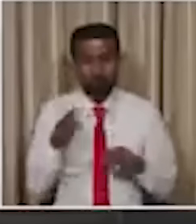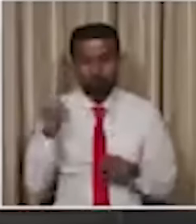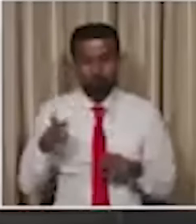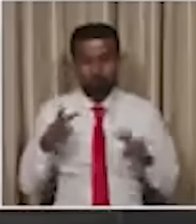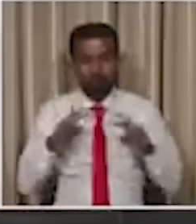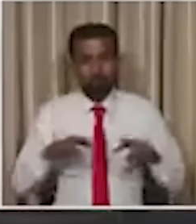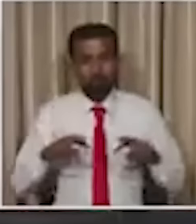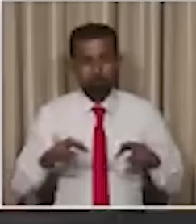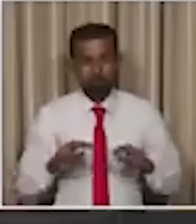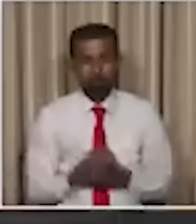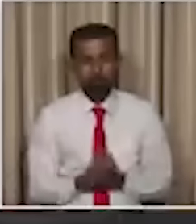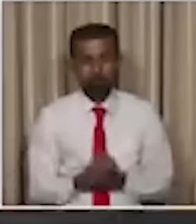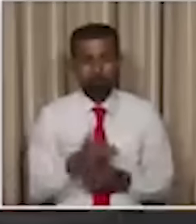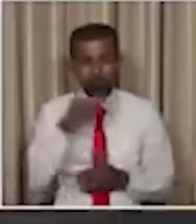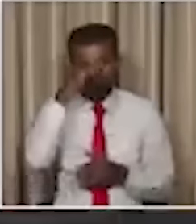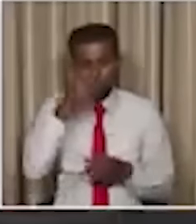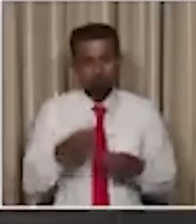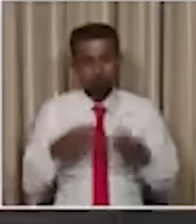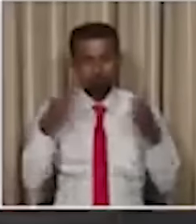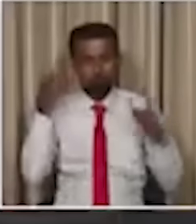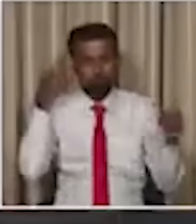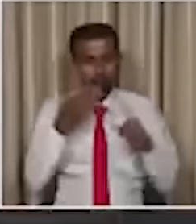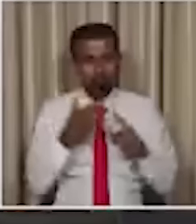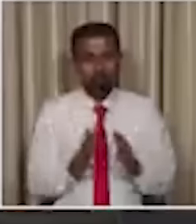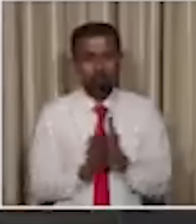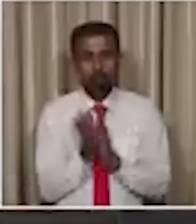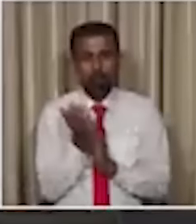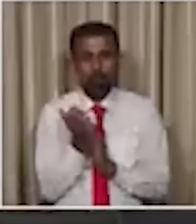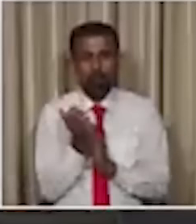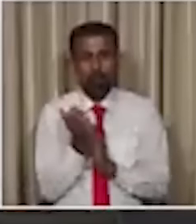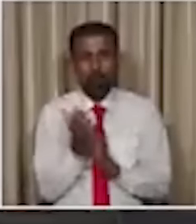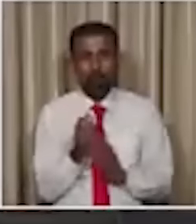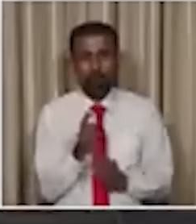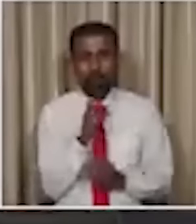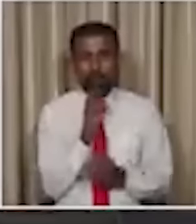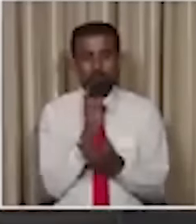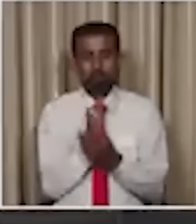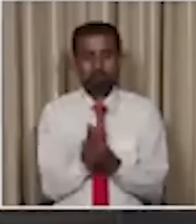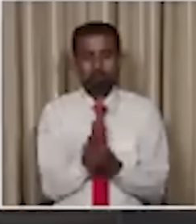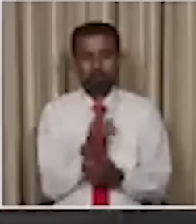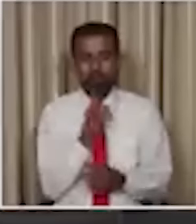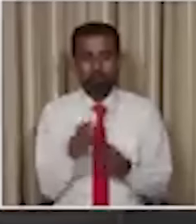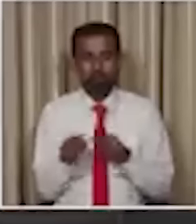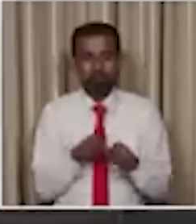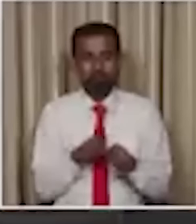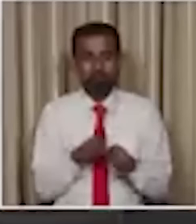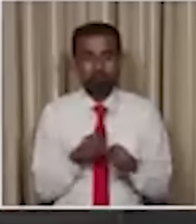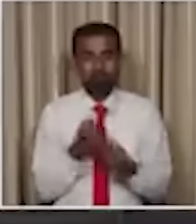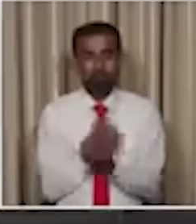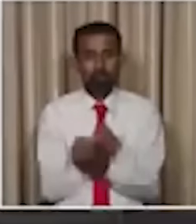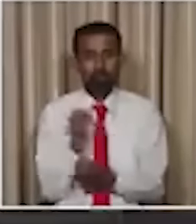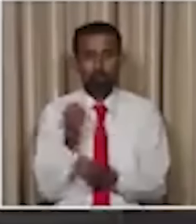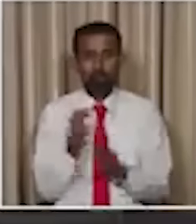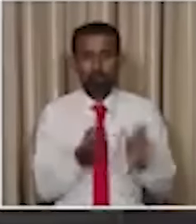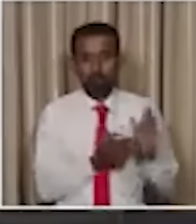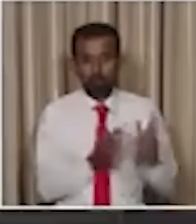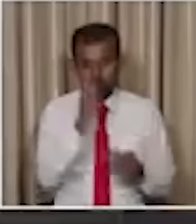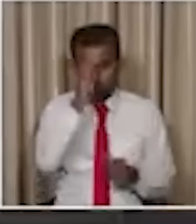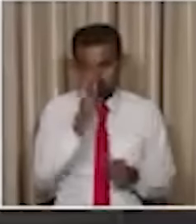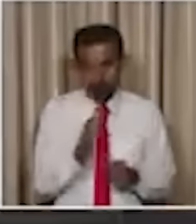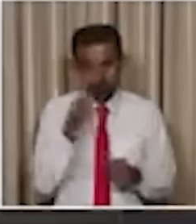ක්‍රියාමාර්ග. ප්‍රාස්කු පාරේට අදාළව පවරා තිබු මූලික ඓතිහාසිකම් නඩුවල නියෝගය අනුව ජ්‍යෙෂ්ඨ නියෝජ්‍ය ප්‍රතිස්පති නිලන්ත ජයවර්ධන